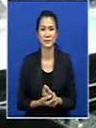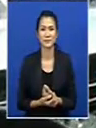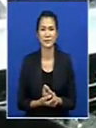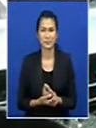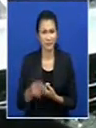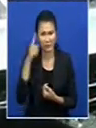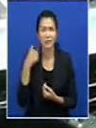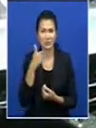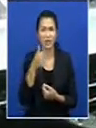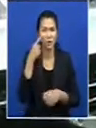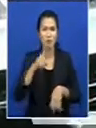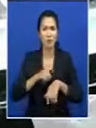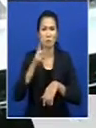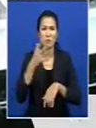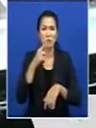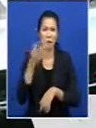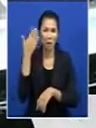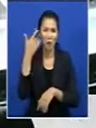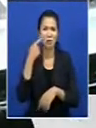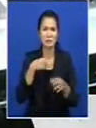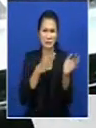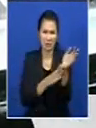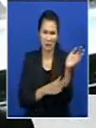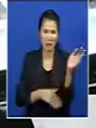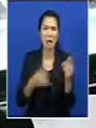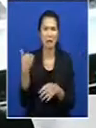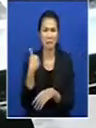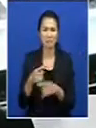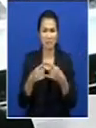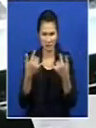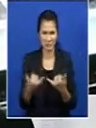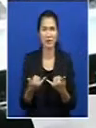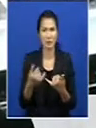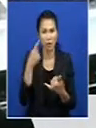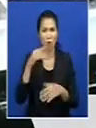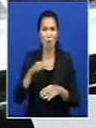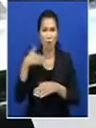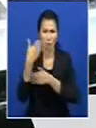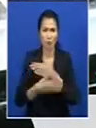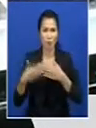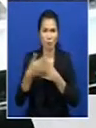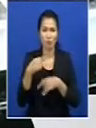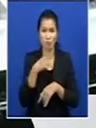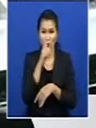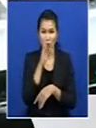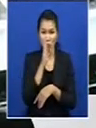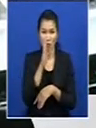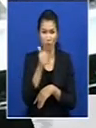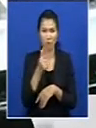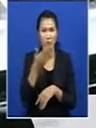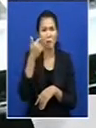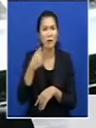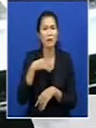จ้าสะดวกไม่ค่อยเสียเวลาเมื่อก่อนจะช้ารถไฟจะช้าบ่อยเดี๋ยวนี้รถไฟรู้สึกตรงเวลา ท